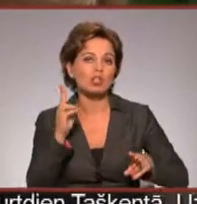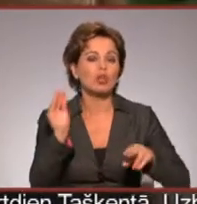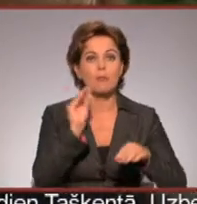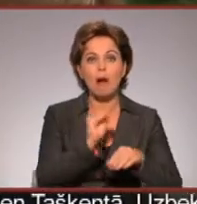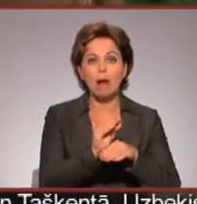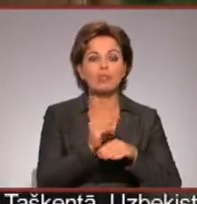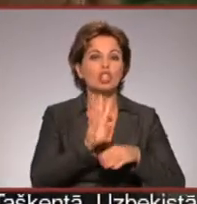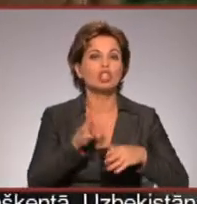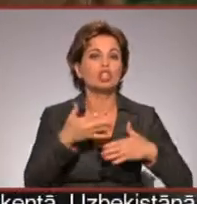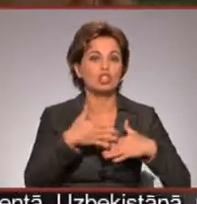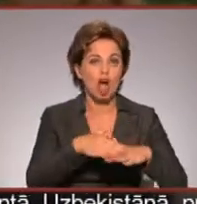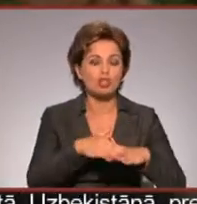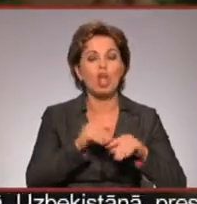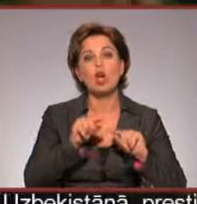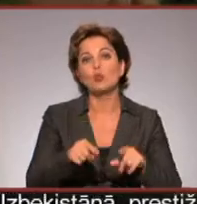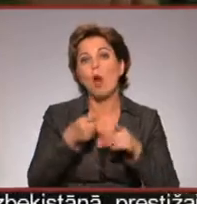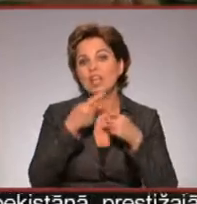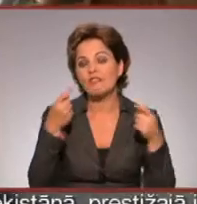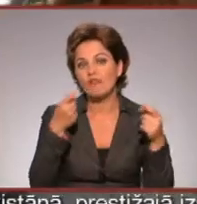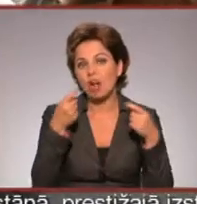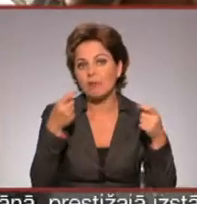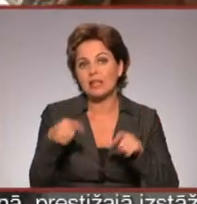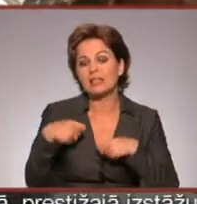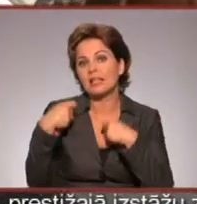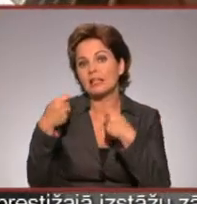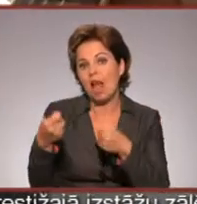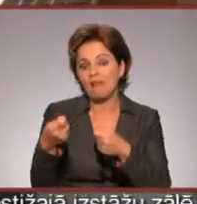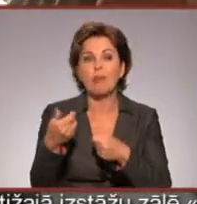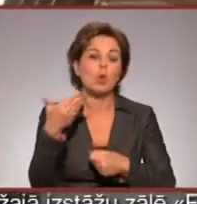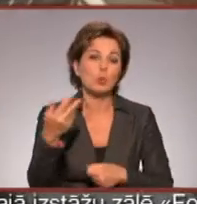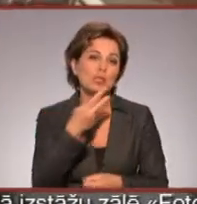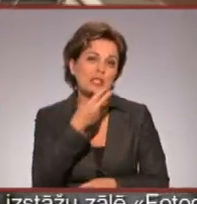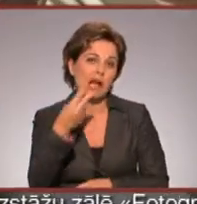sarežģīti nonest to informāciju, to devu informācijas līdz skatītājiem,